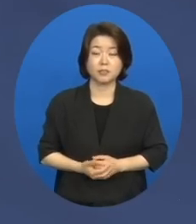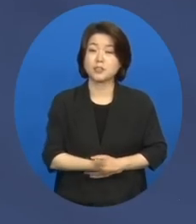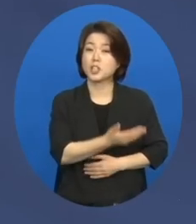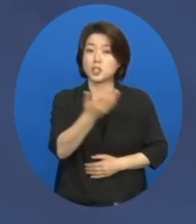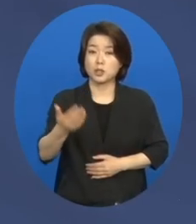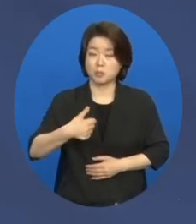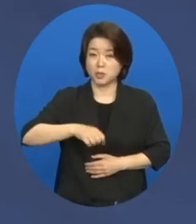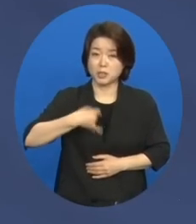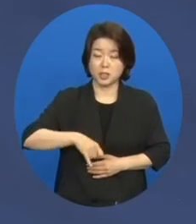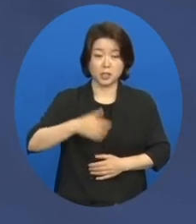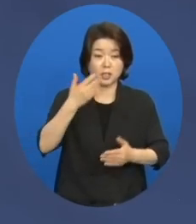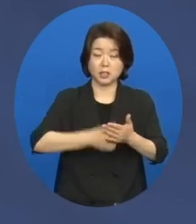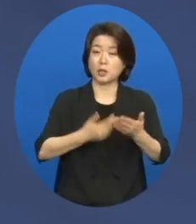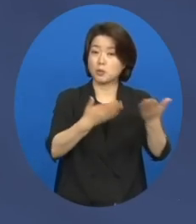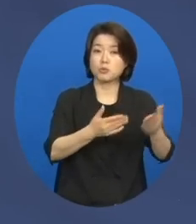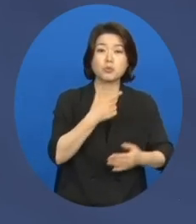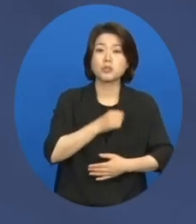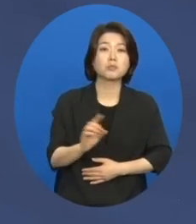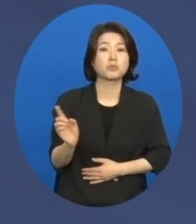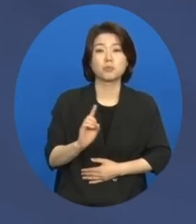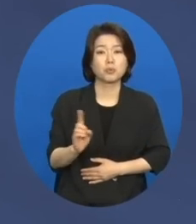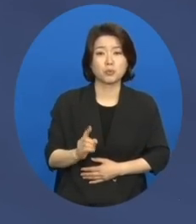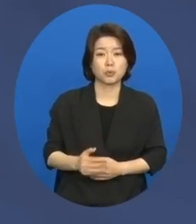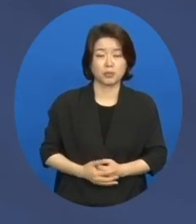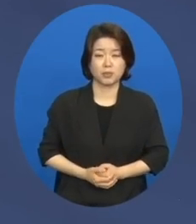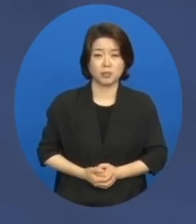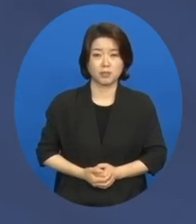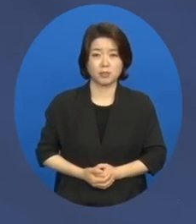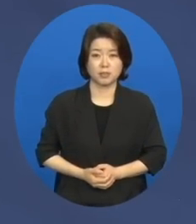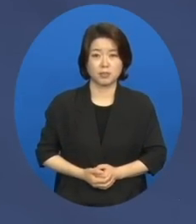여러분 자녀에게 뭘 남겨주고 싶으셨죠?